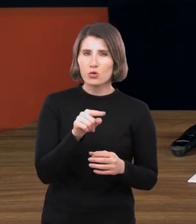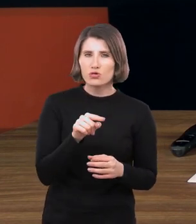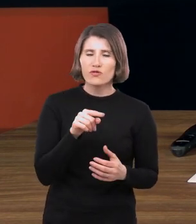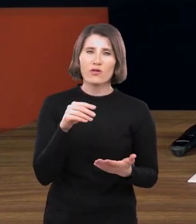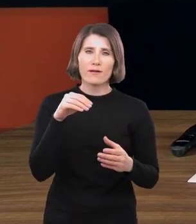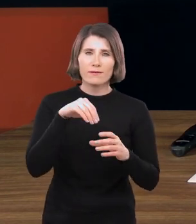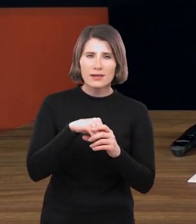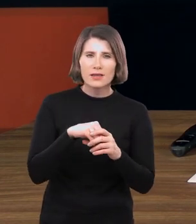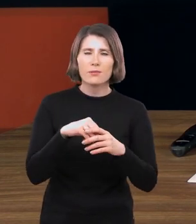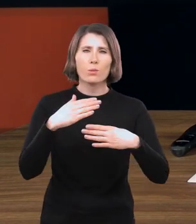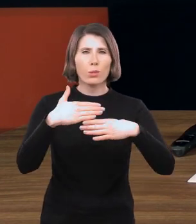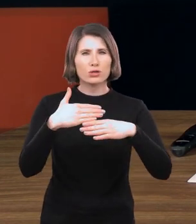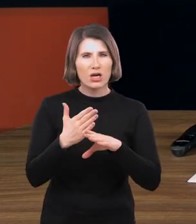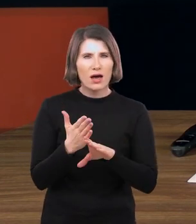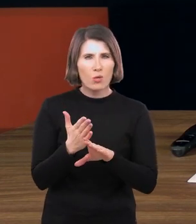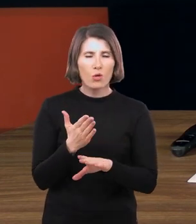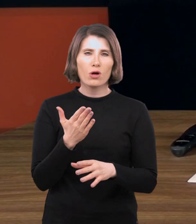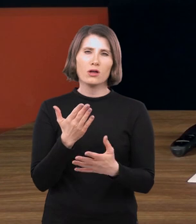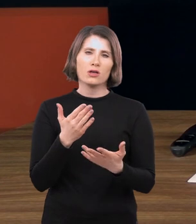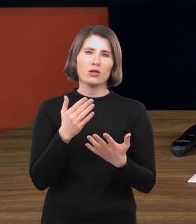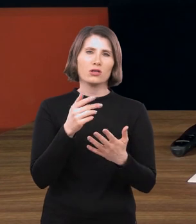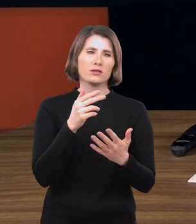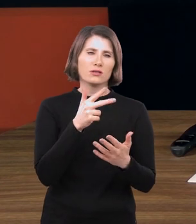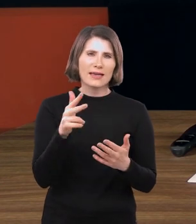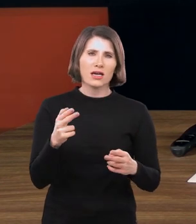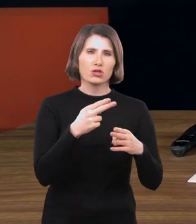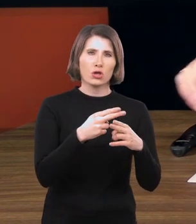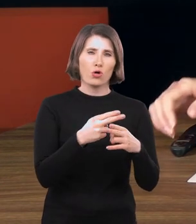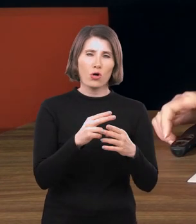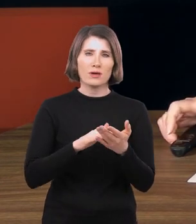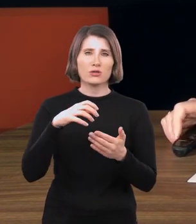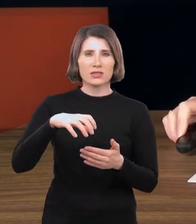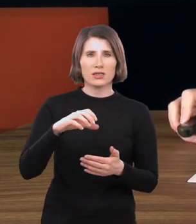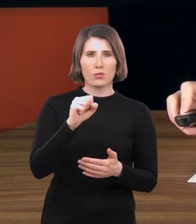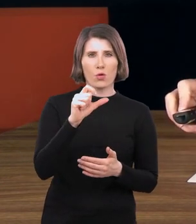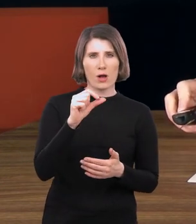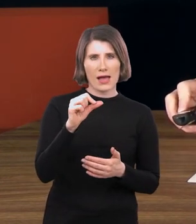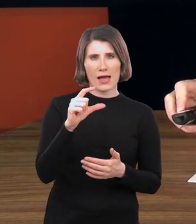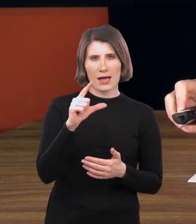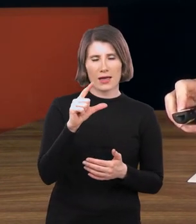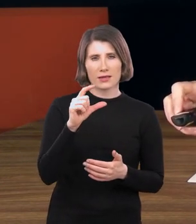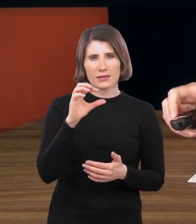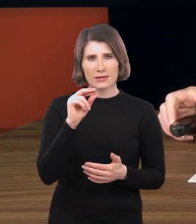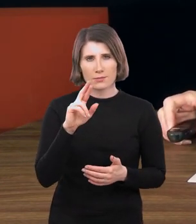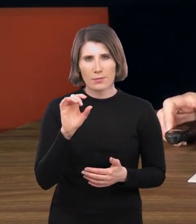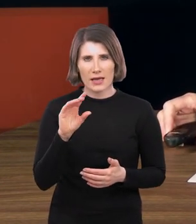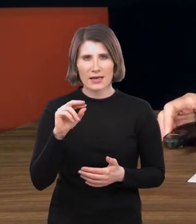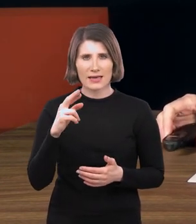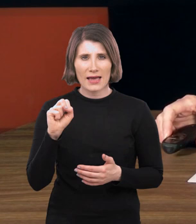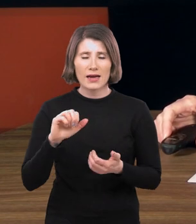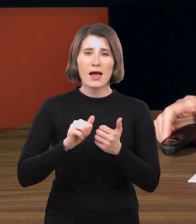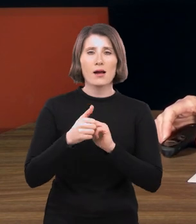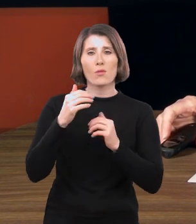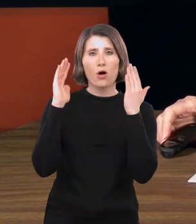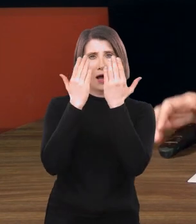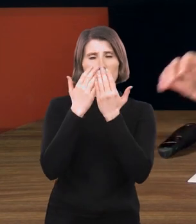wyszczególnionych tych poszczególnych jednostek, takich jak zespół Aspergera czy autyzm wczesnodziecięcy, co